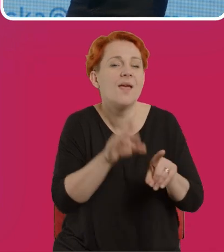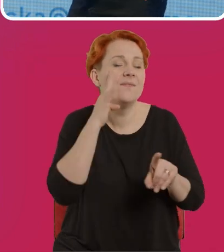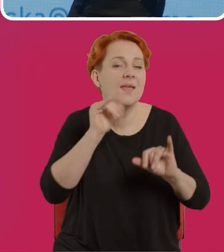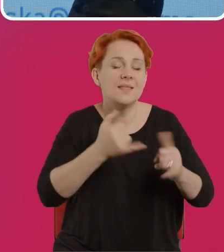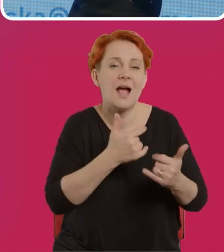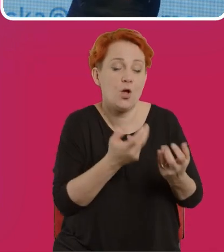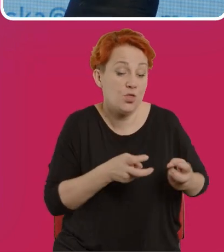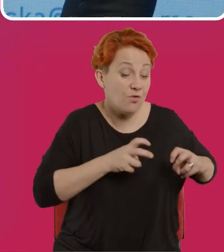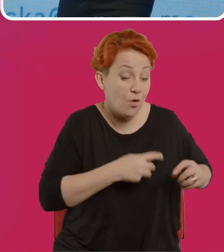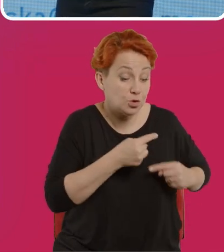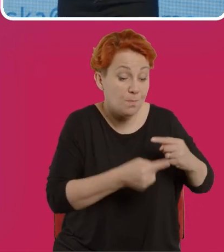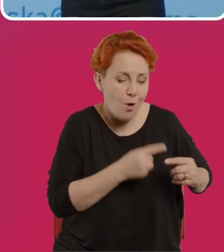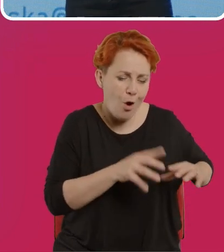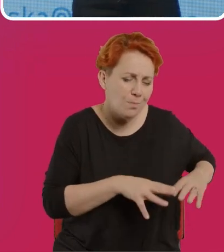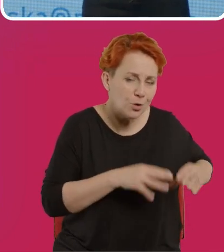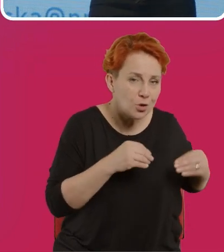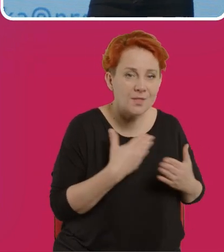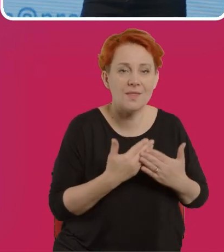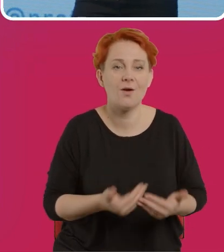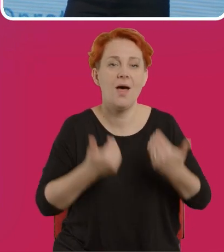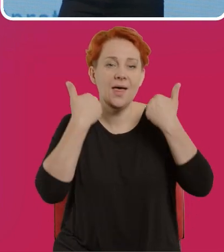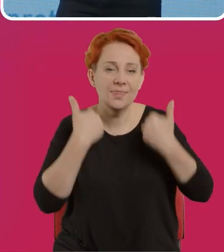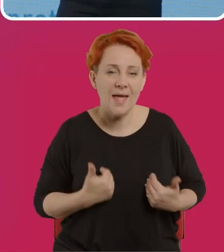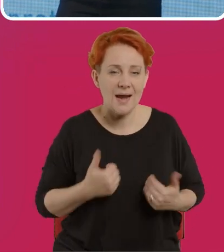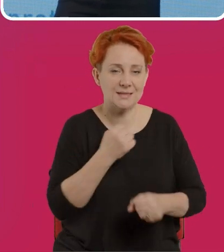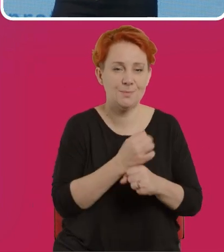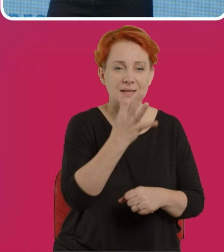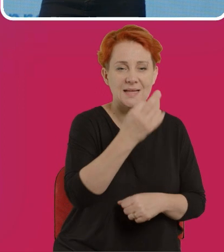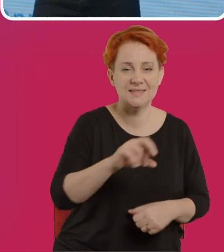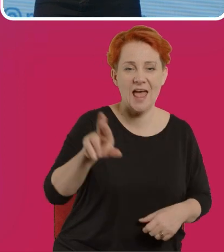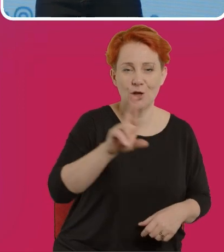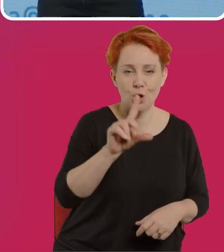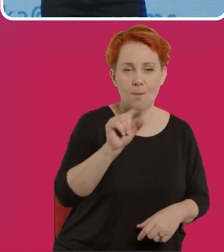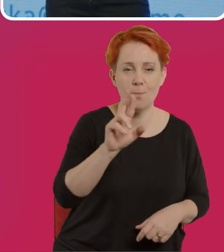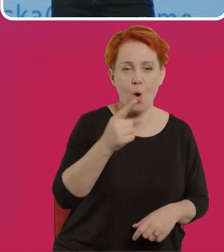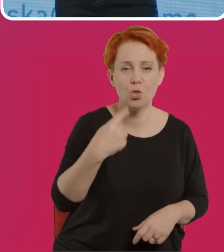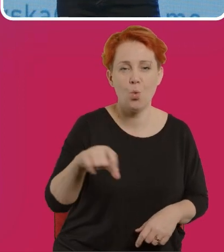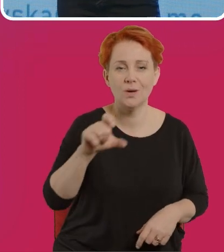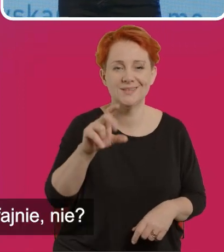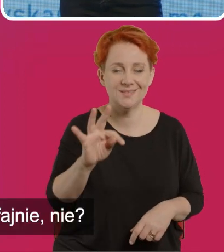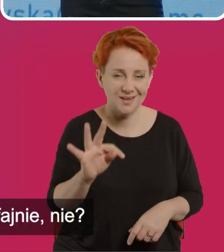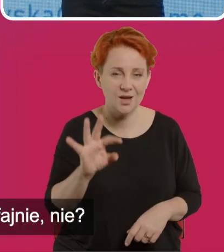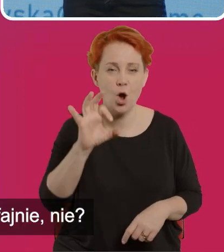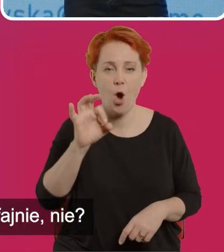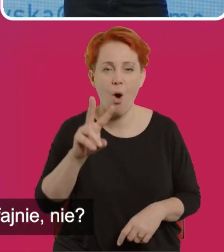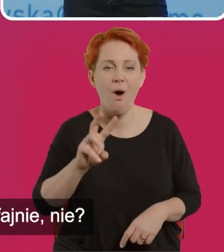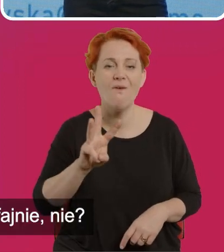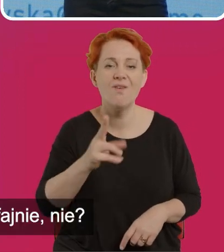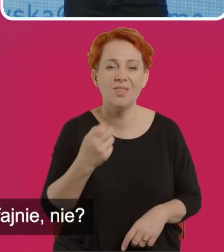produktu od samego początku, dlatego pracuję teraz jako senior product owner. Stwierdziliśmy, że kurczę, fajnie jest mieć swoją firmę,